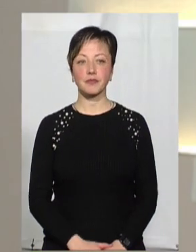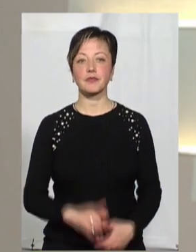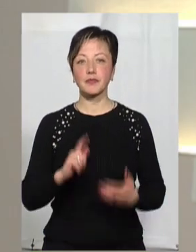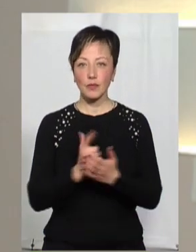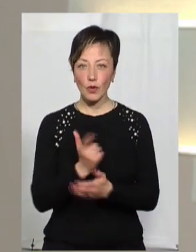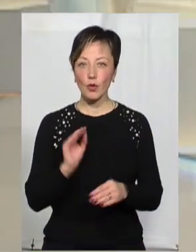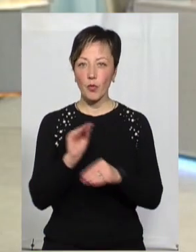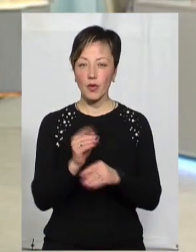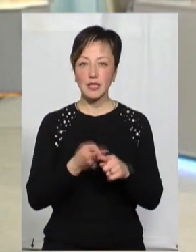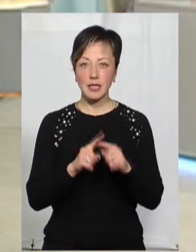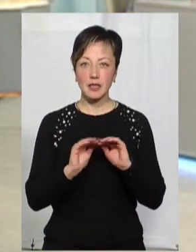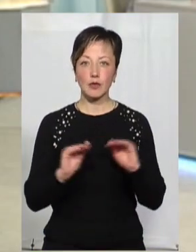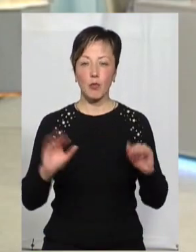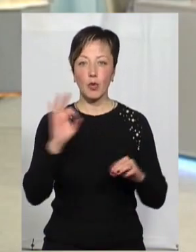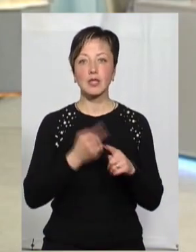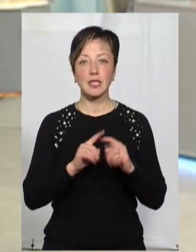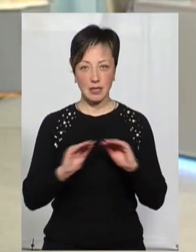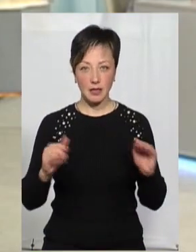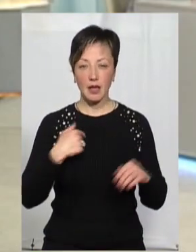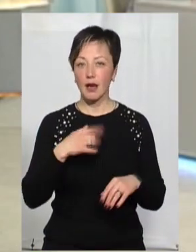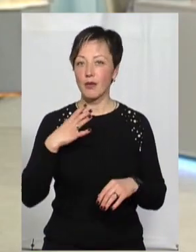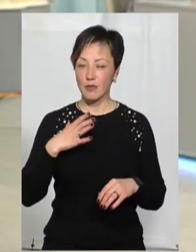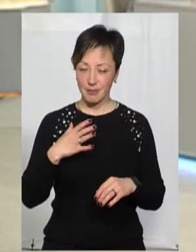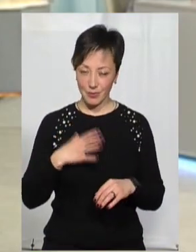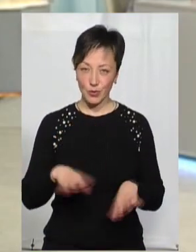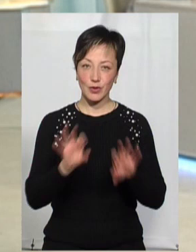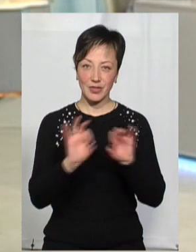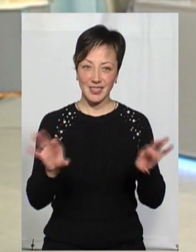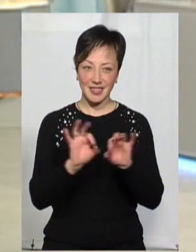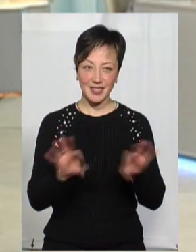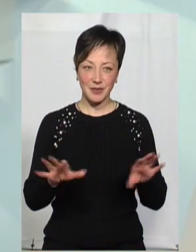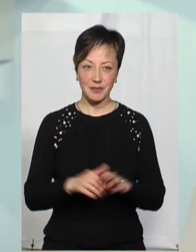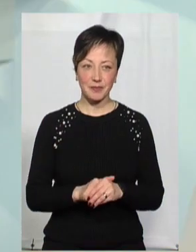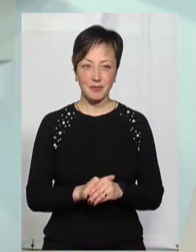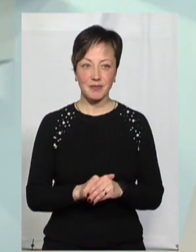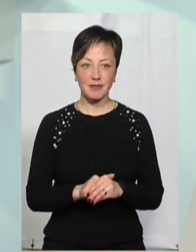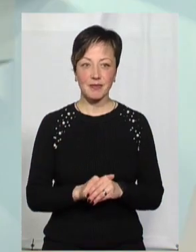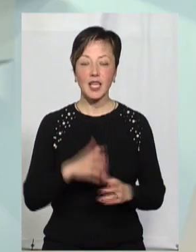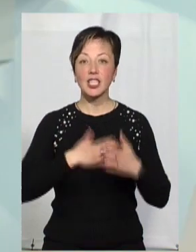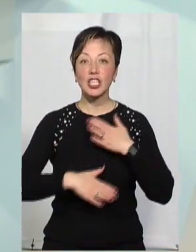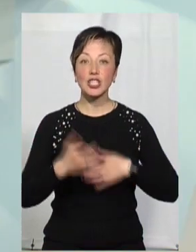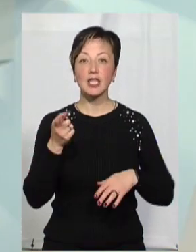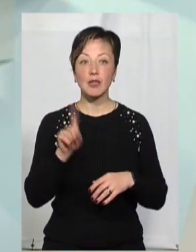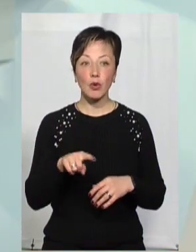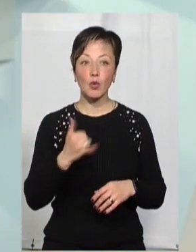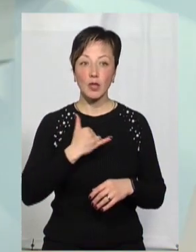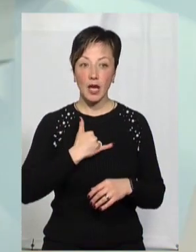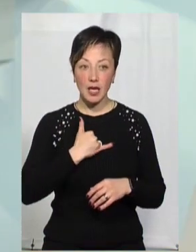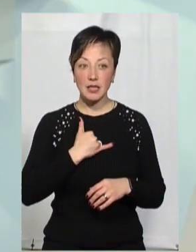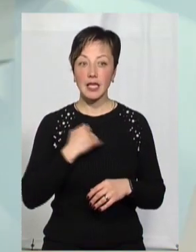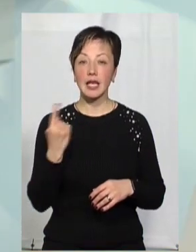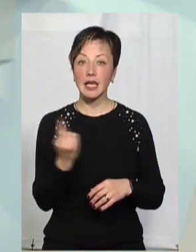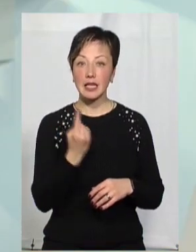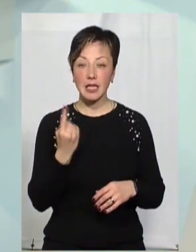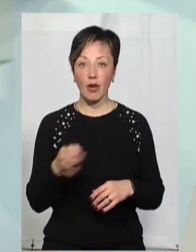Знову ж, в доповнення цих діточок, про цих діточок я мушу, ну, тішитися тим, що у нас ми